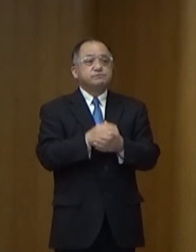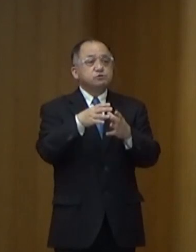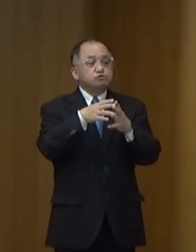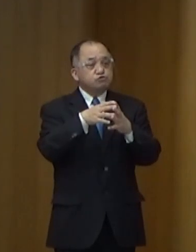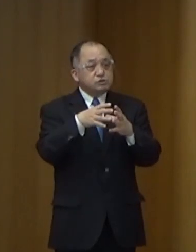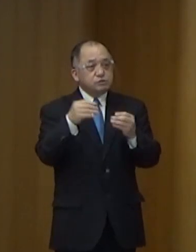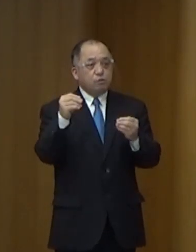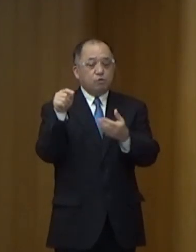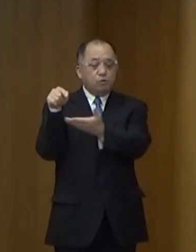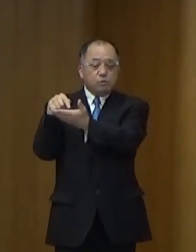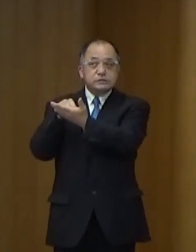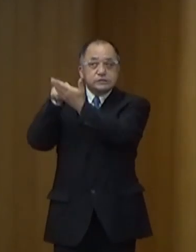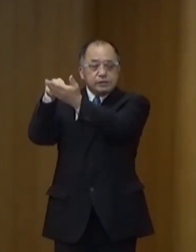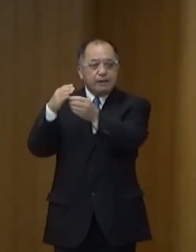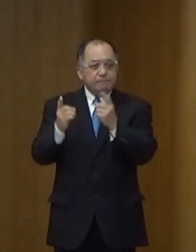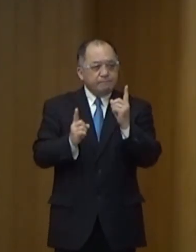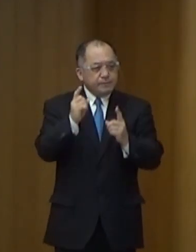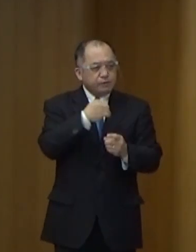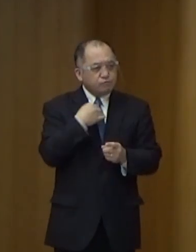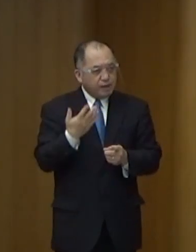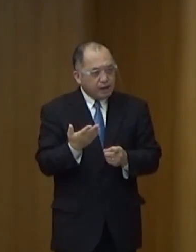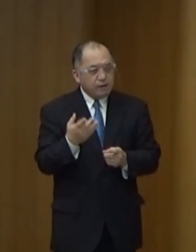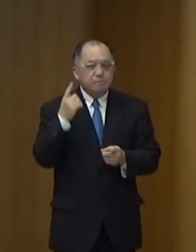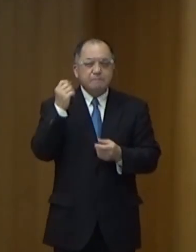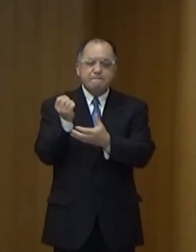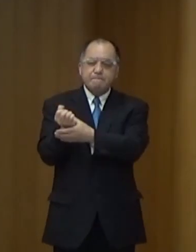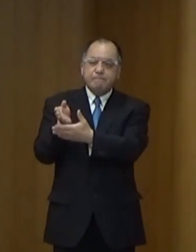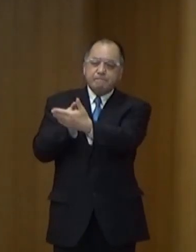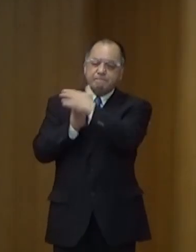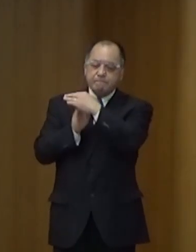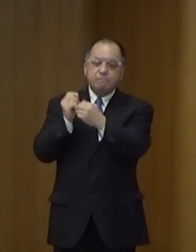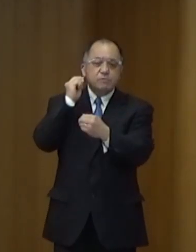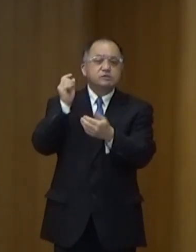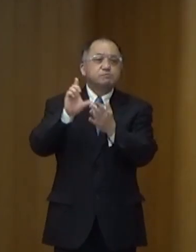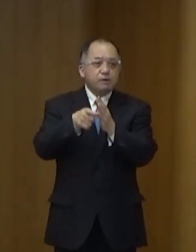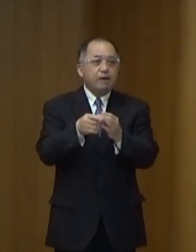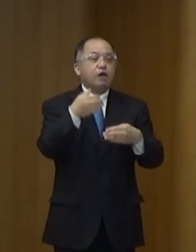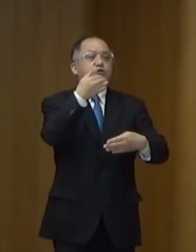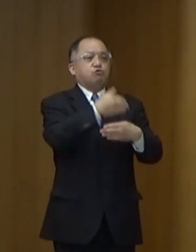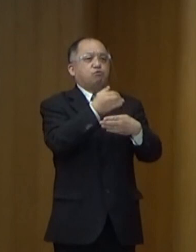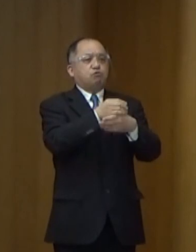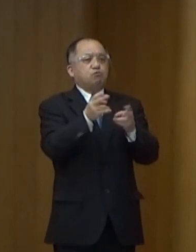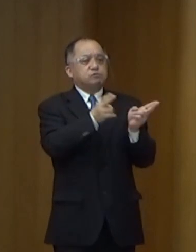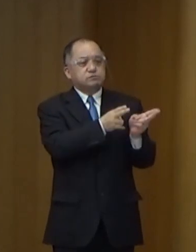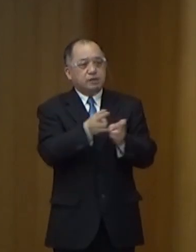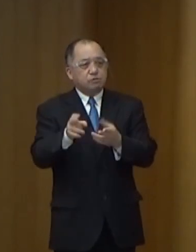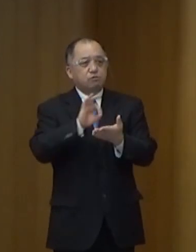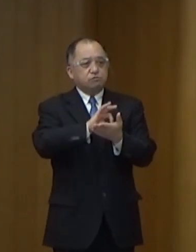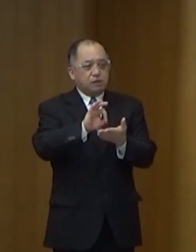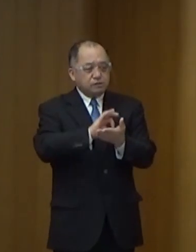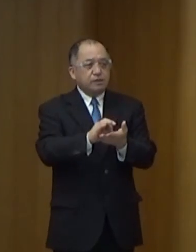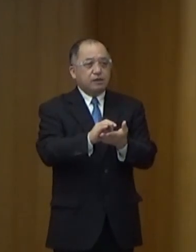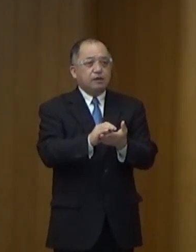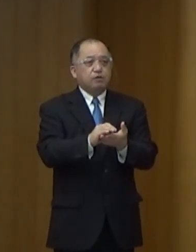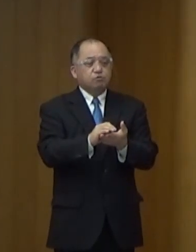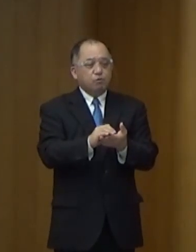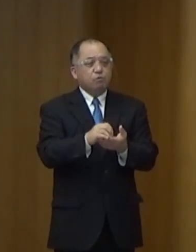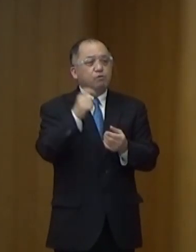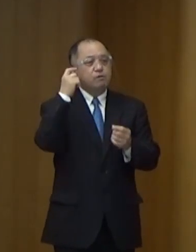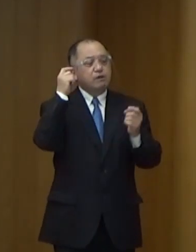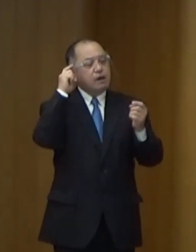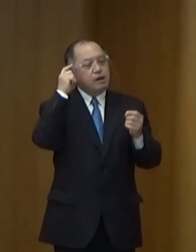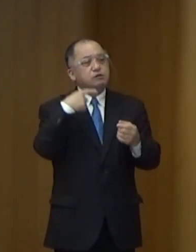の方の申請ができるかどうか、そしてできなかった場合についてはどうもこういった制度をぜひご利用いただくことを検討していただき